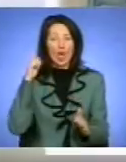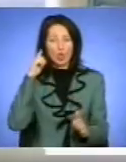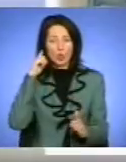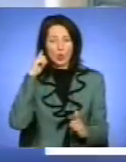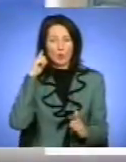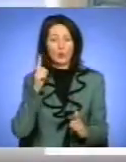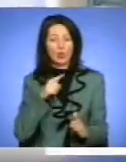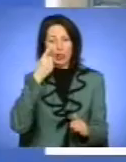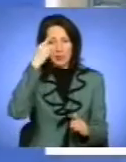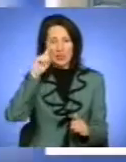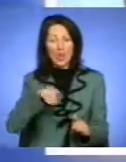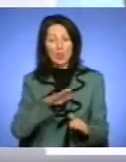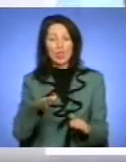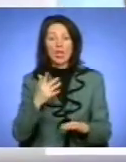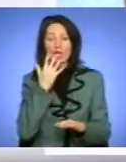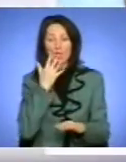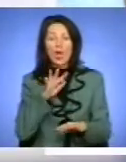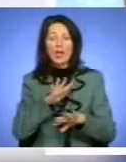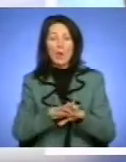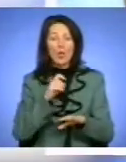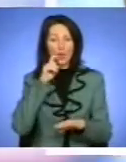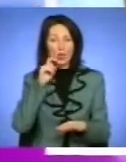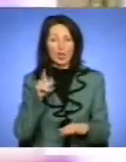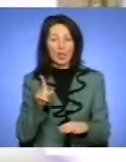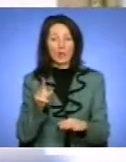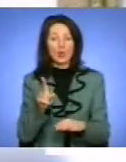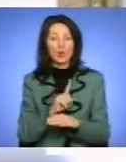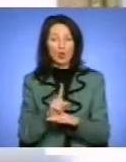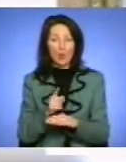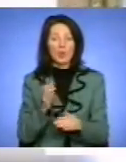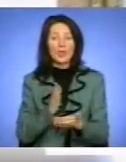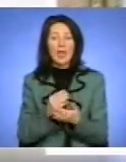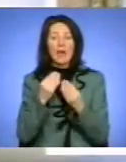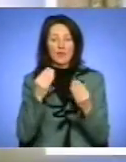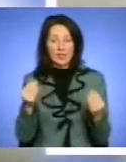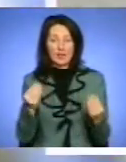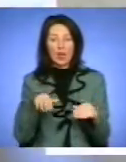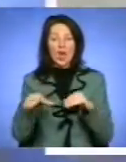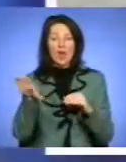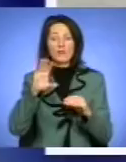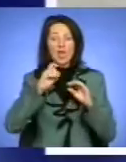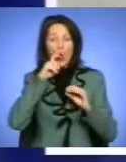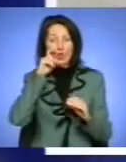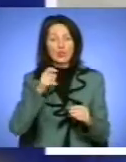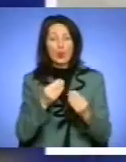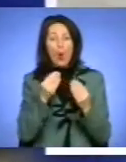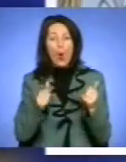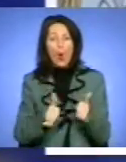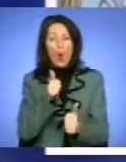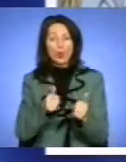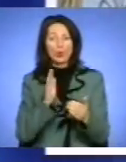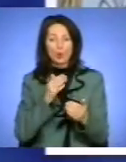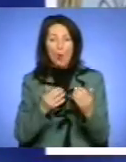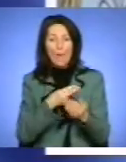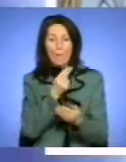Що знають діти про Національний банк України? У Тернополі триває пересувна виставка всеукраїнського конкурсу малюнків «Національний банк